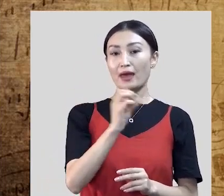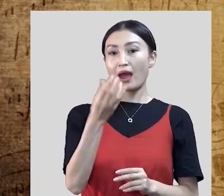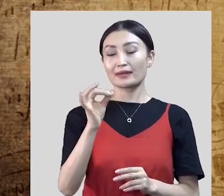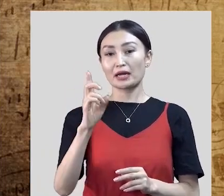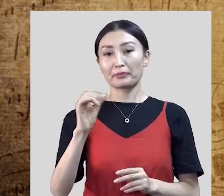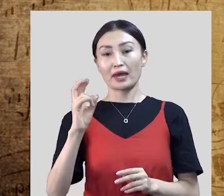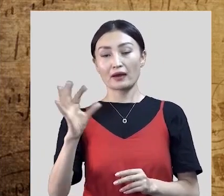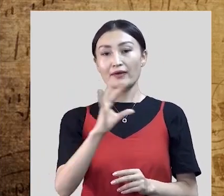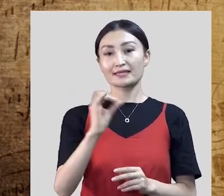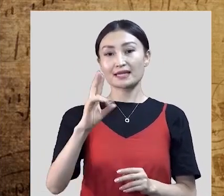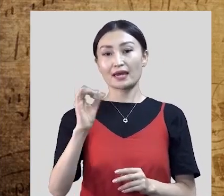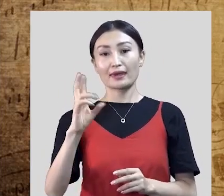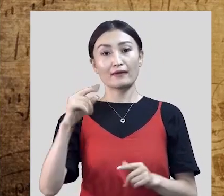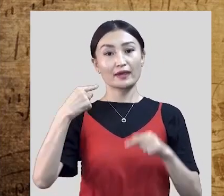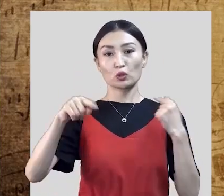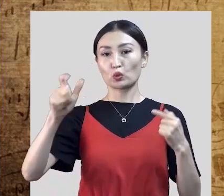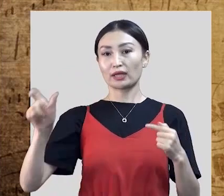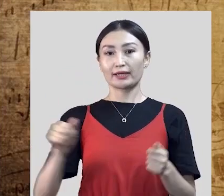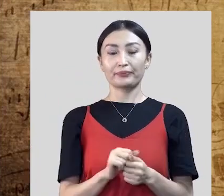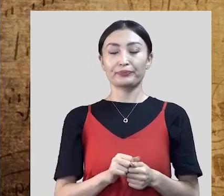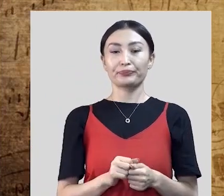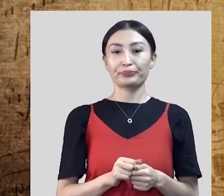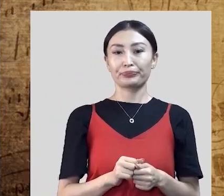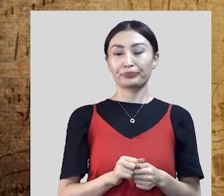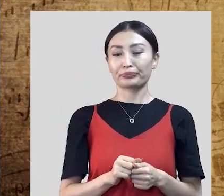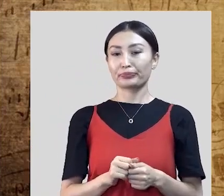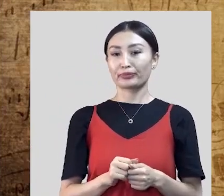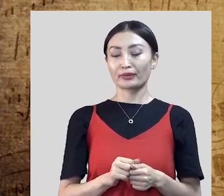Баялы Исакеев и многие другие.